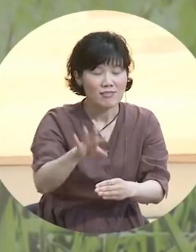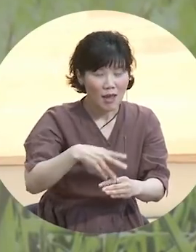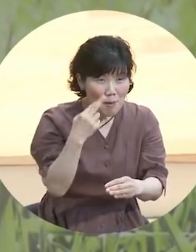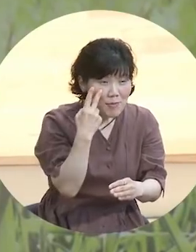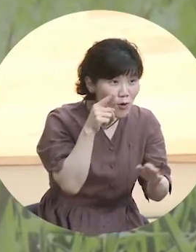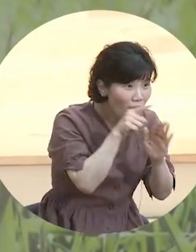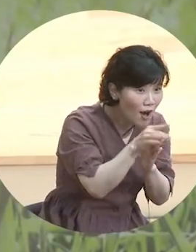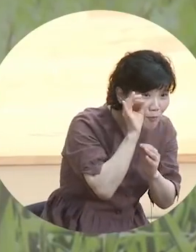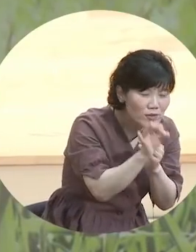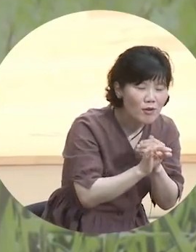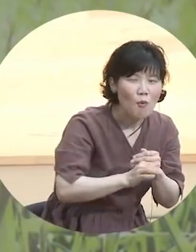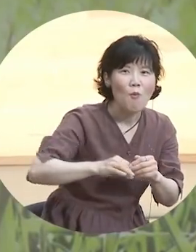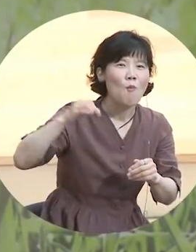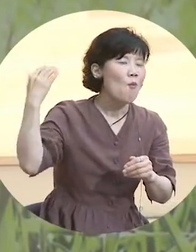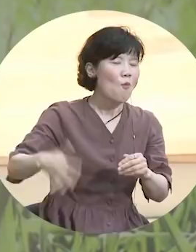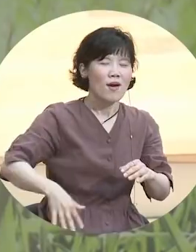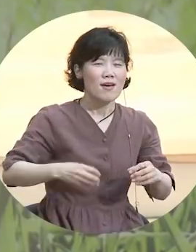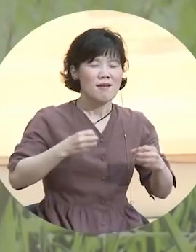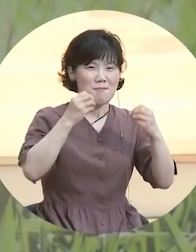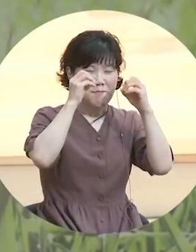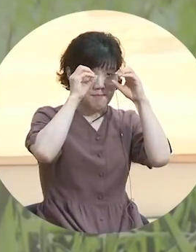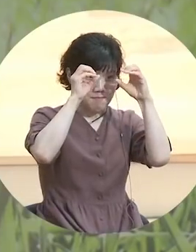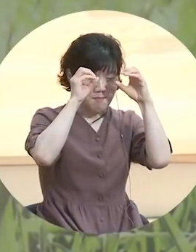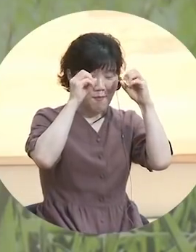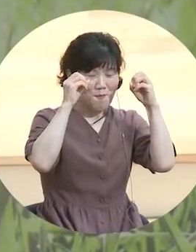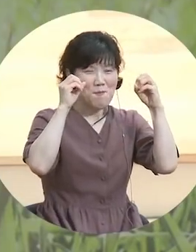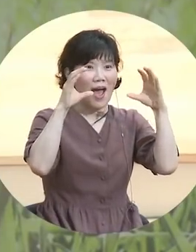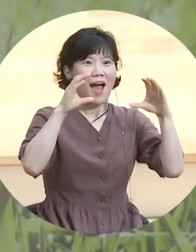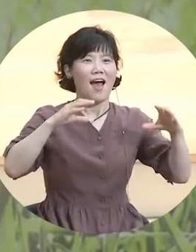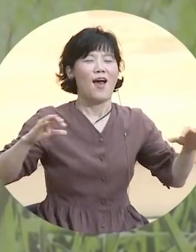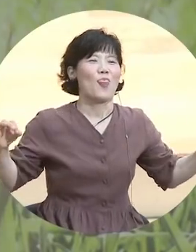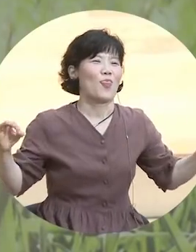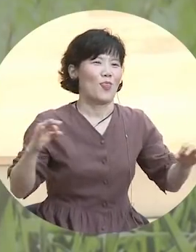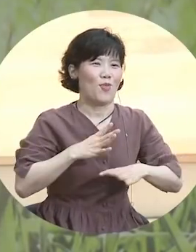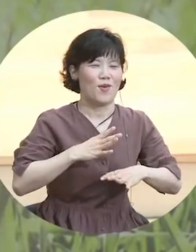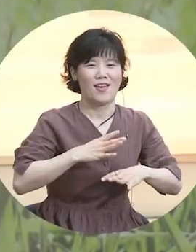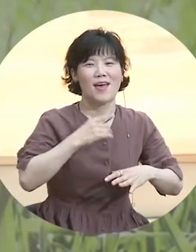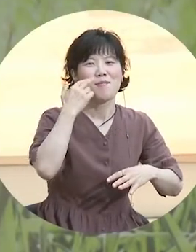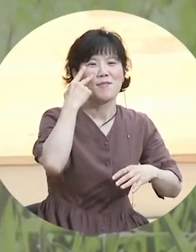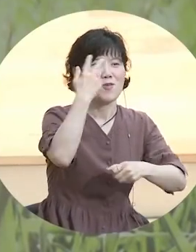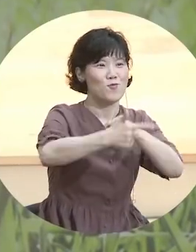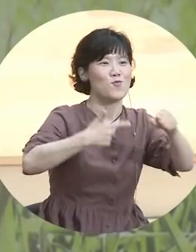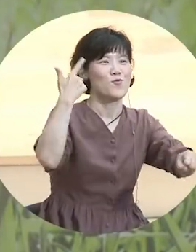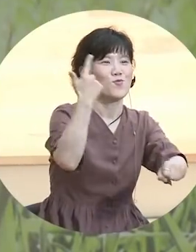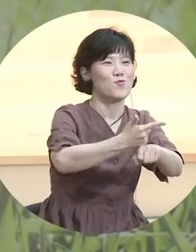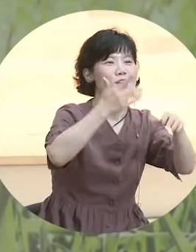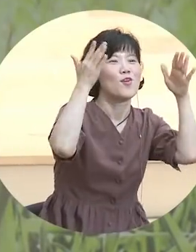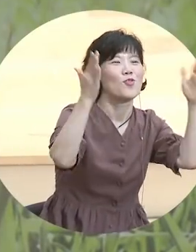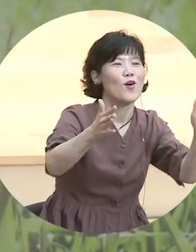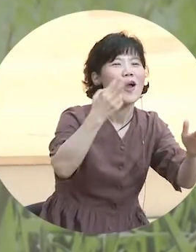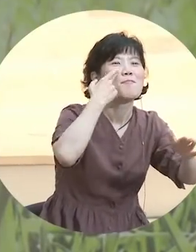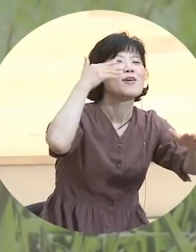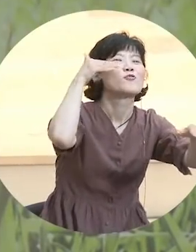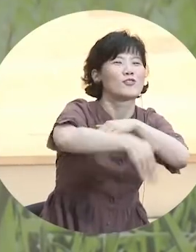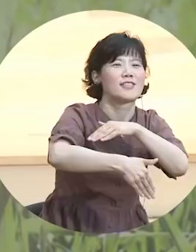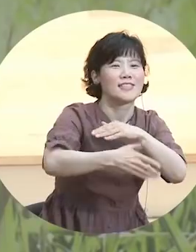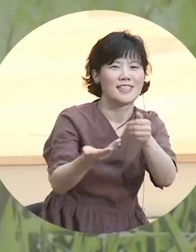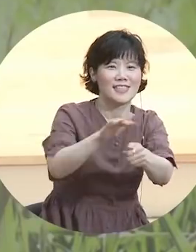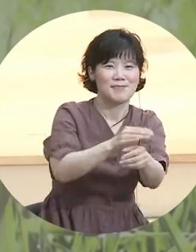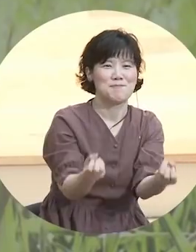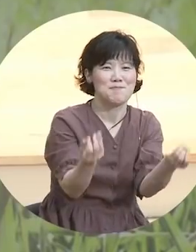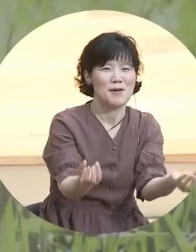가서 딱, 와, 깜짝 놀랐죠. 그러면서 제가 6년을 살았잖아요. 수없이 많은 미국식의 장례 예배를 제가